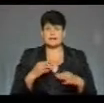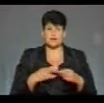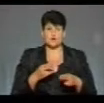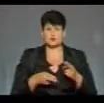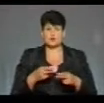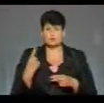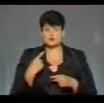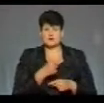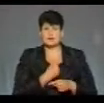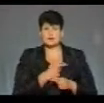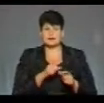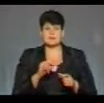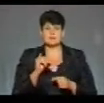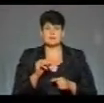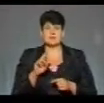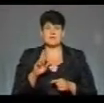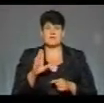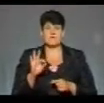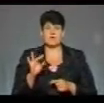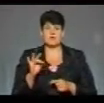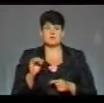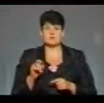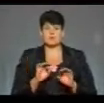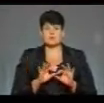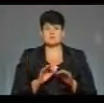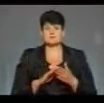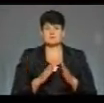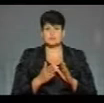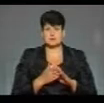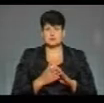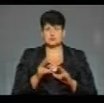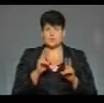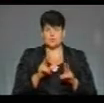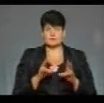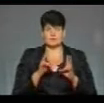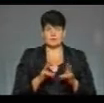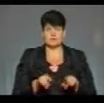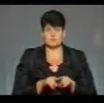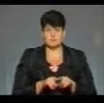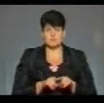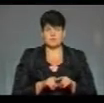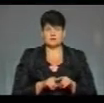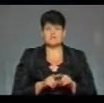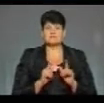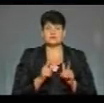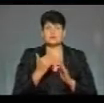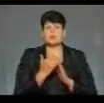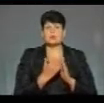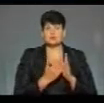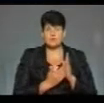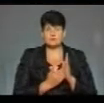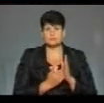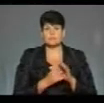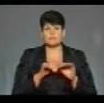обласної університетської лікарні Ігор Яворівський пояснив ситуацію з оглядом травмованої так. Відносно протоколів, відносно алгоритмів,